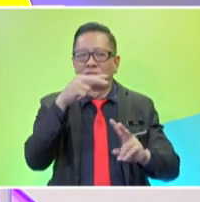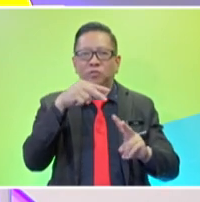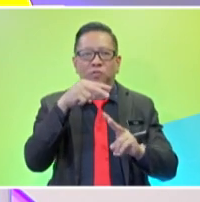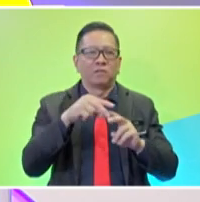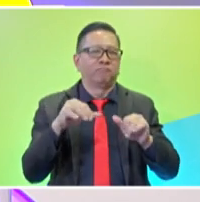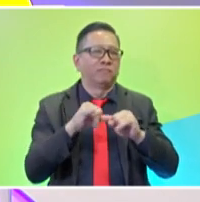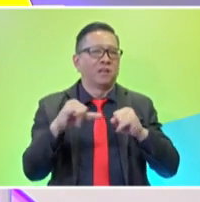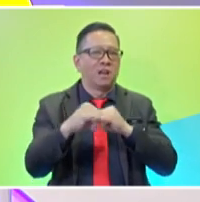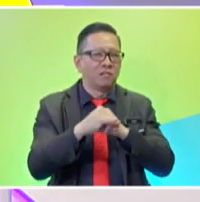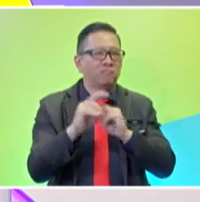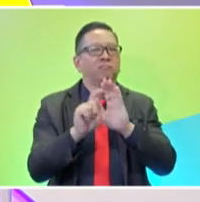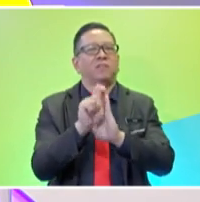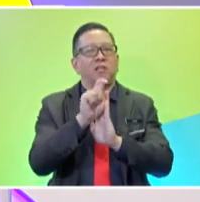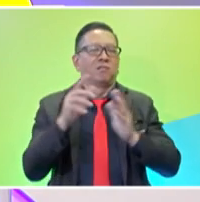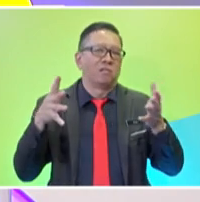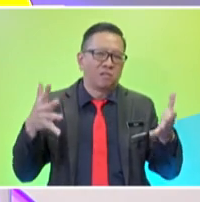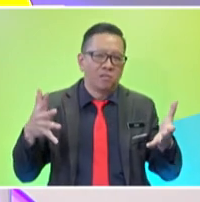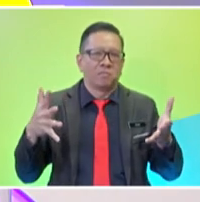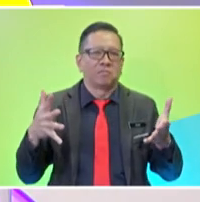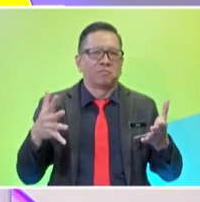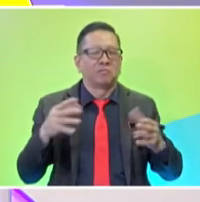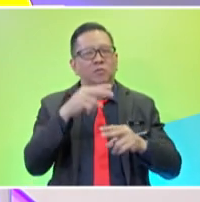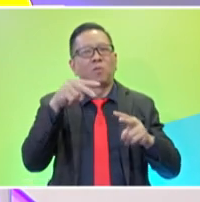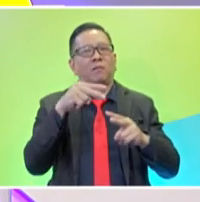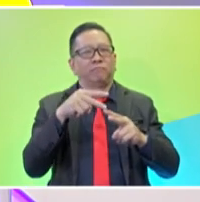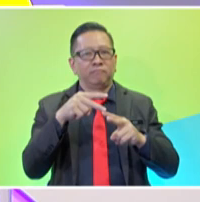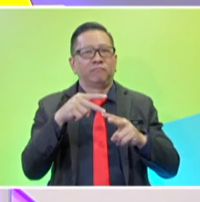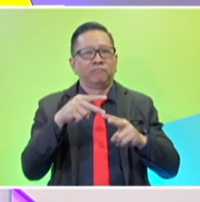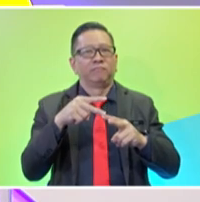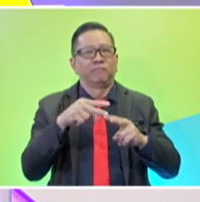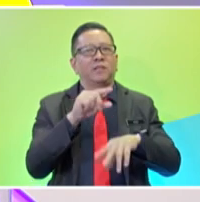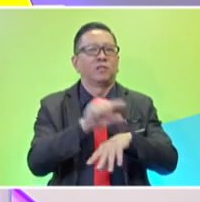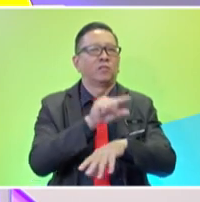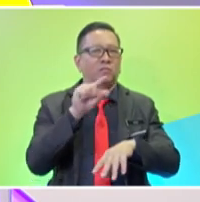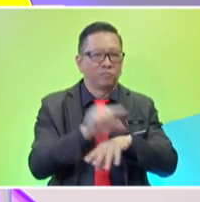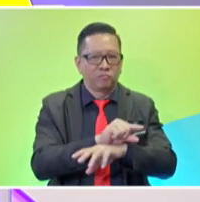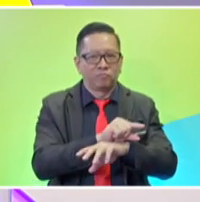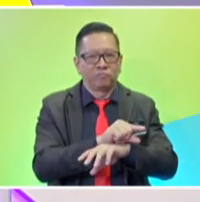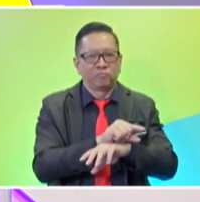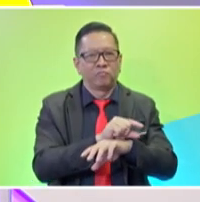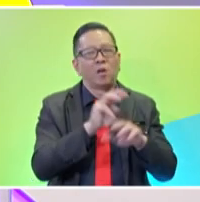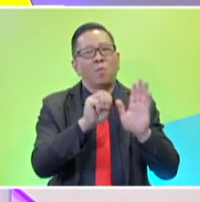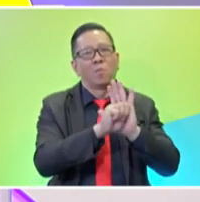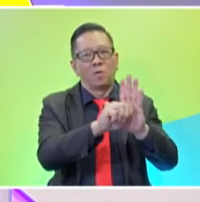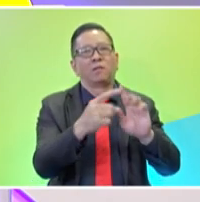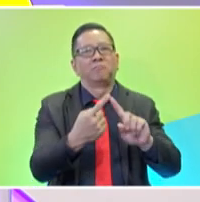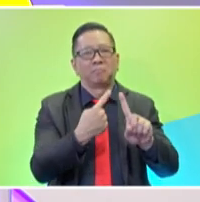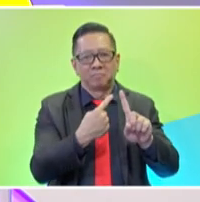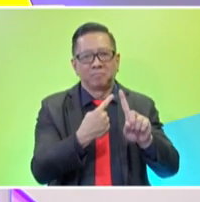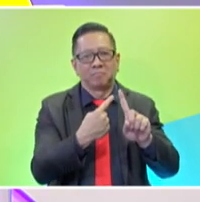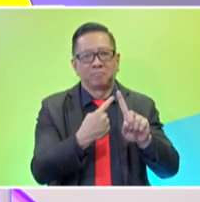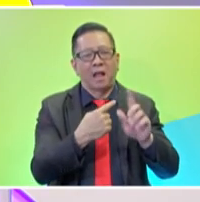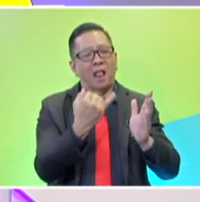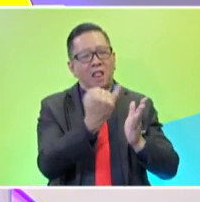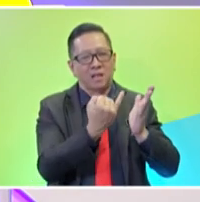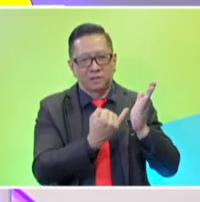tinggi dia lebar jadi kita akan buat laporan